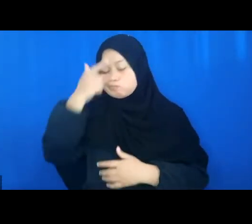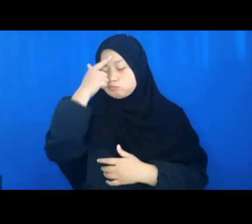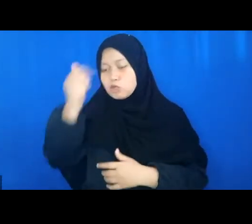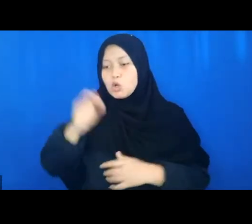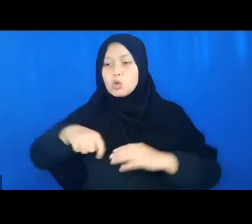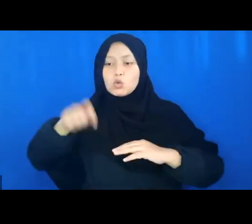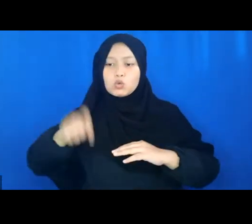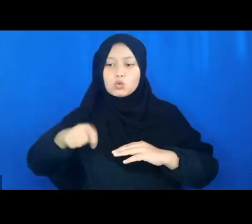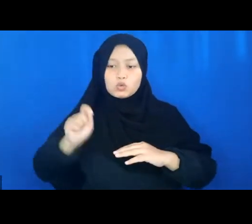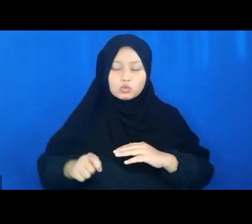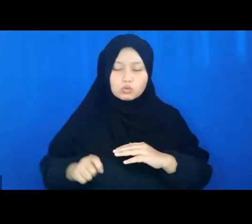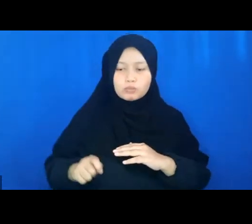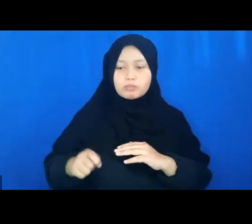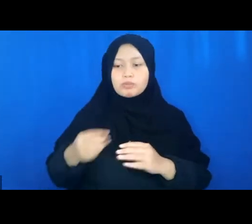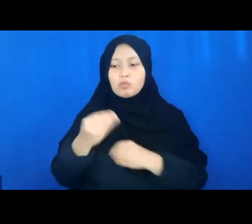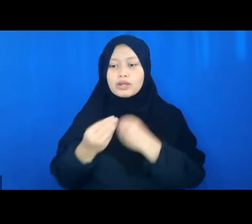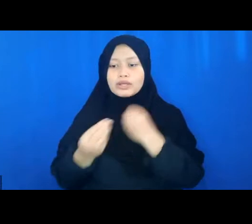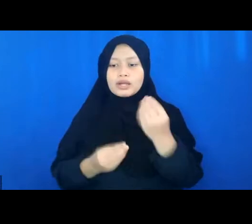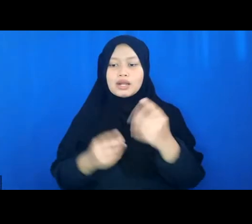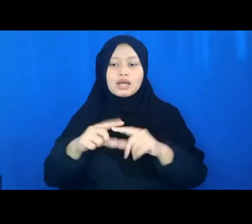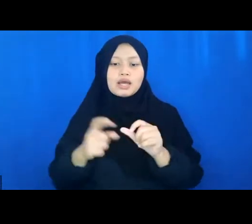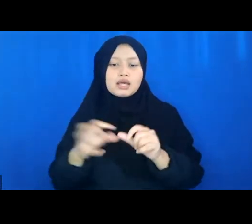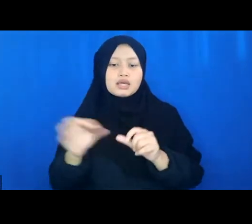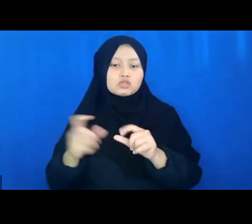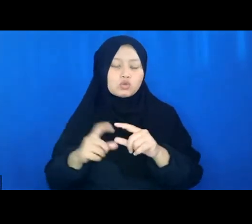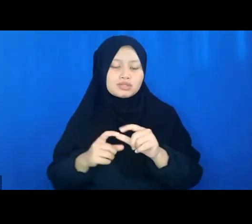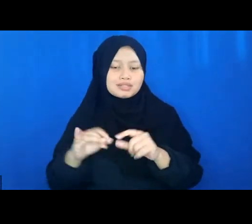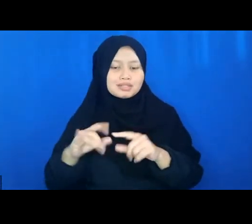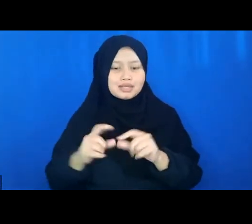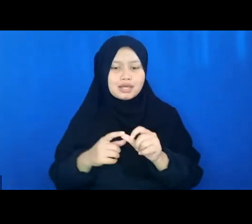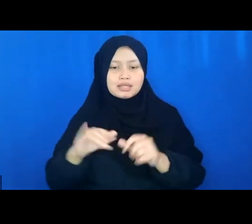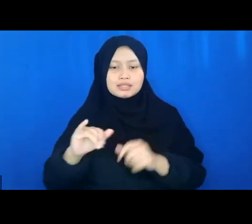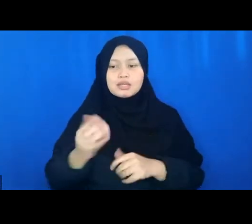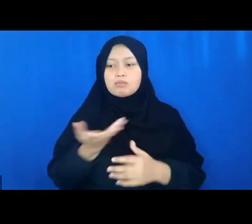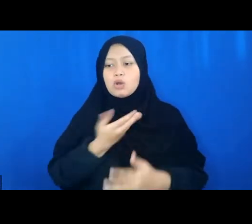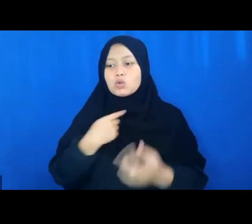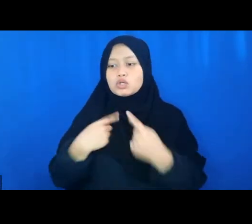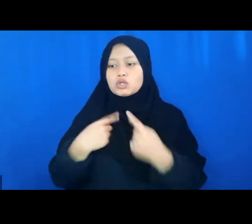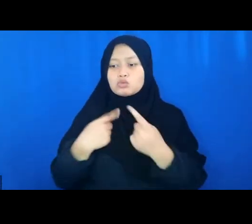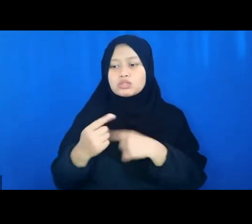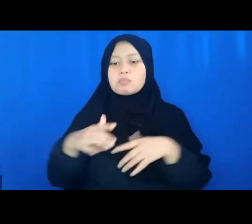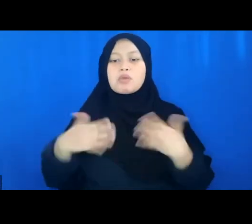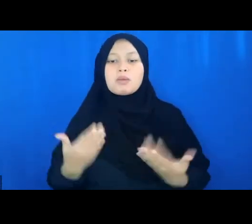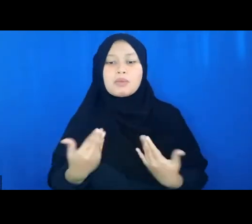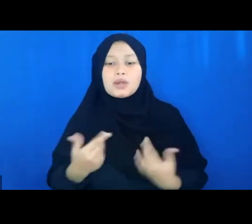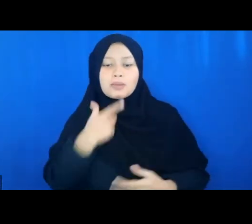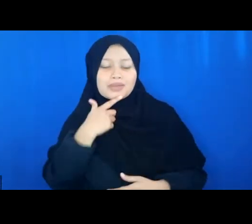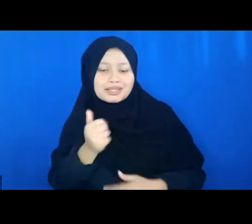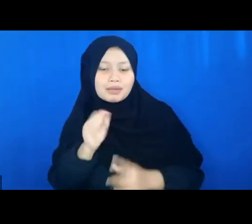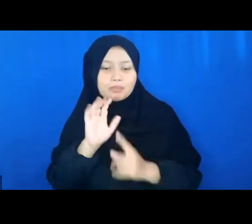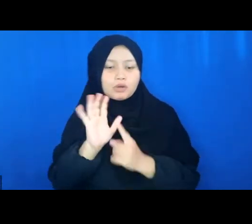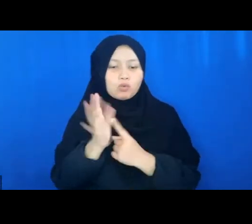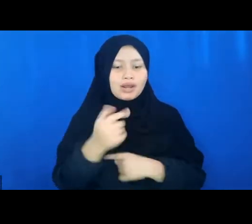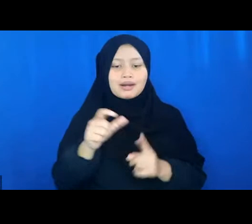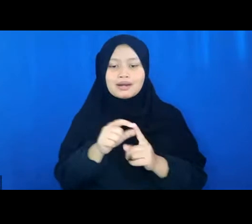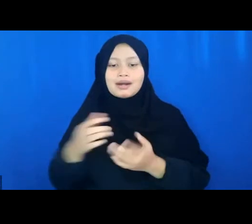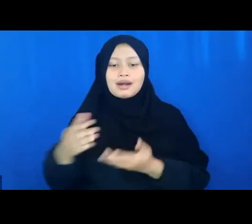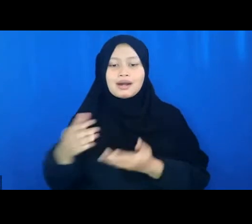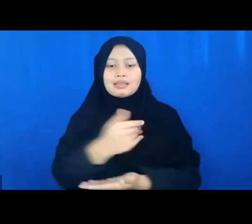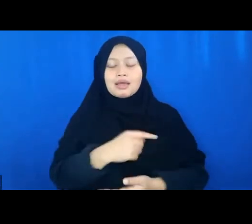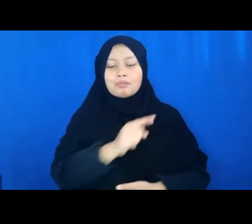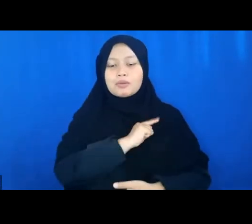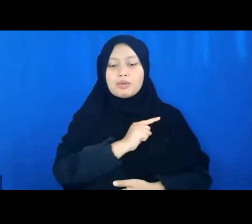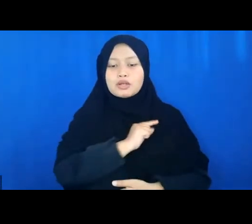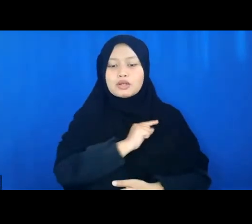perwakilan asosiasi kita akan mendiskusikan Bagaimana pentingnya perlindungan data pribadi bagi pengguna dalam platform digital